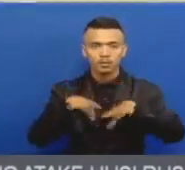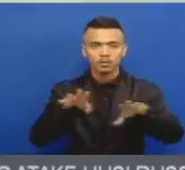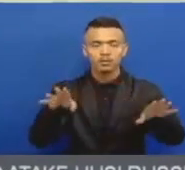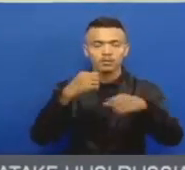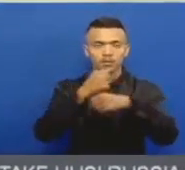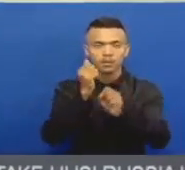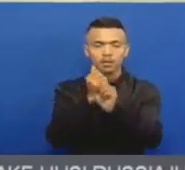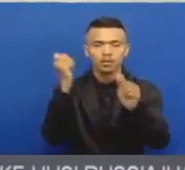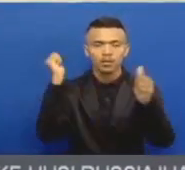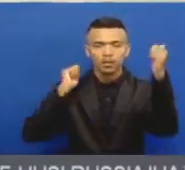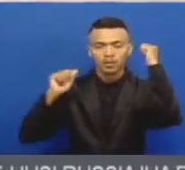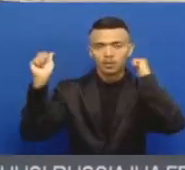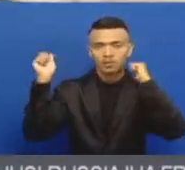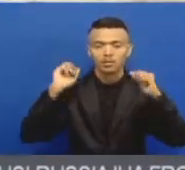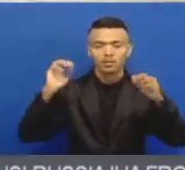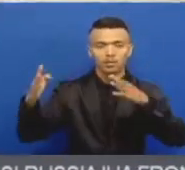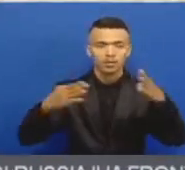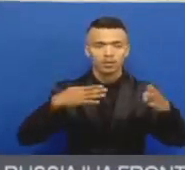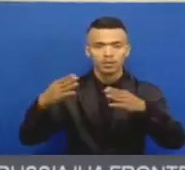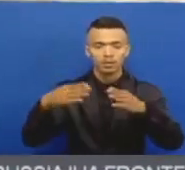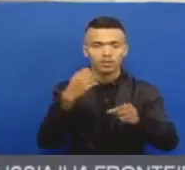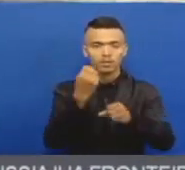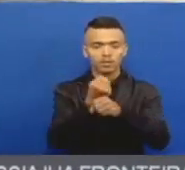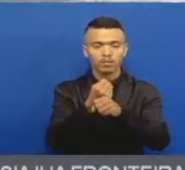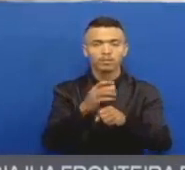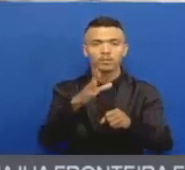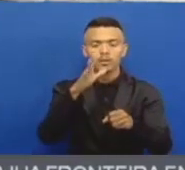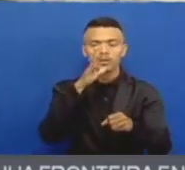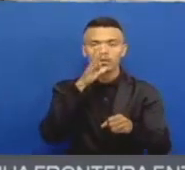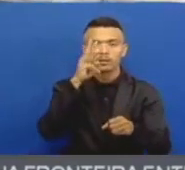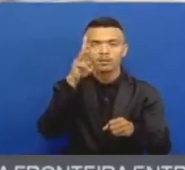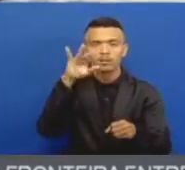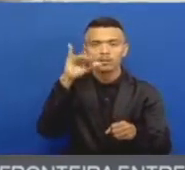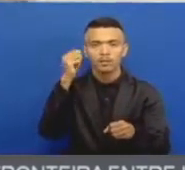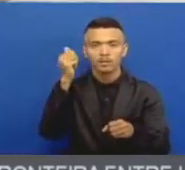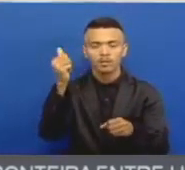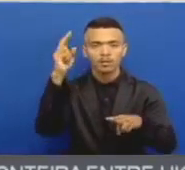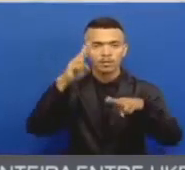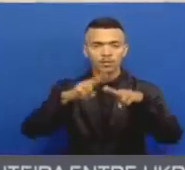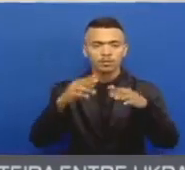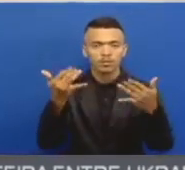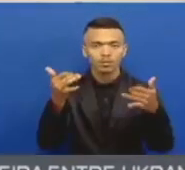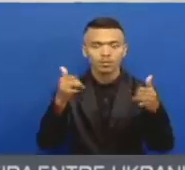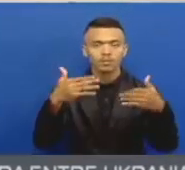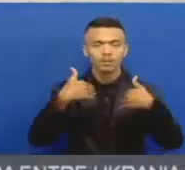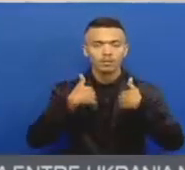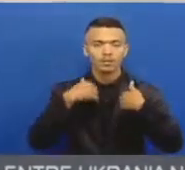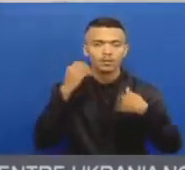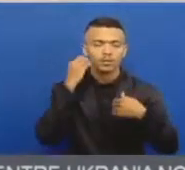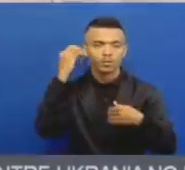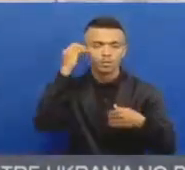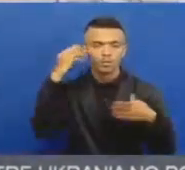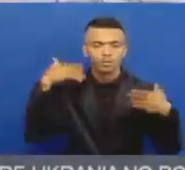ni atividade hili fatu. Ba inang Maria Suarez, tur no halimar iha uma koleng